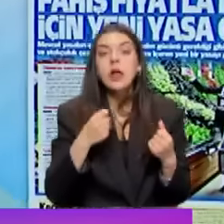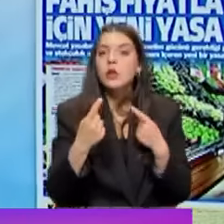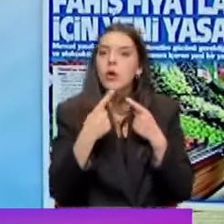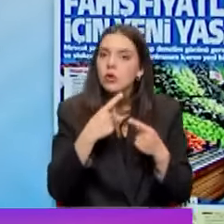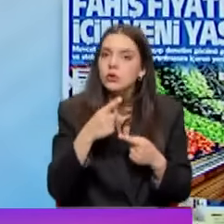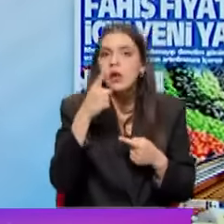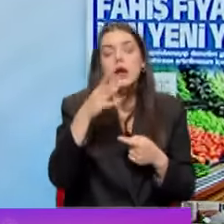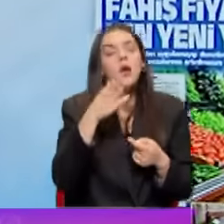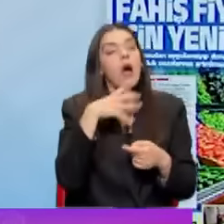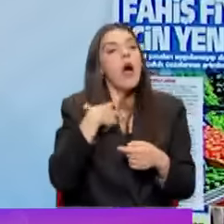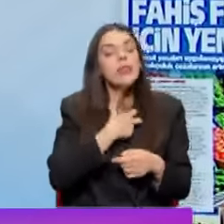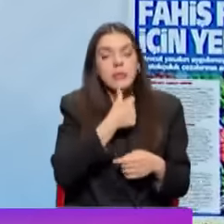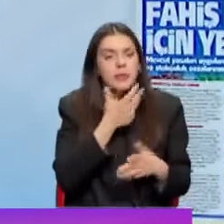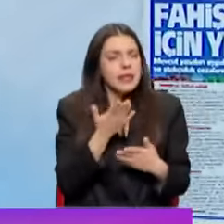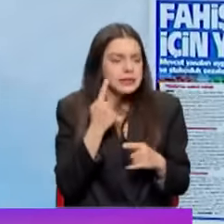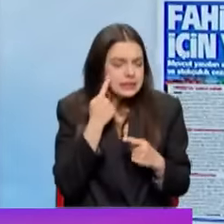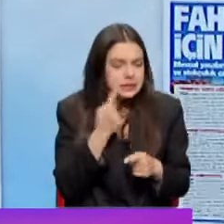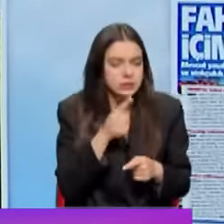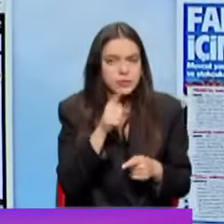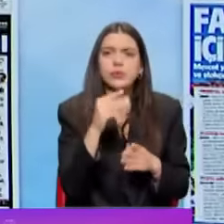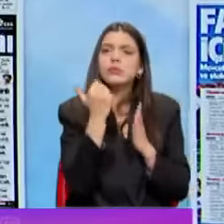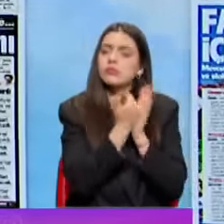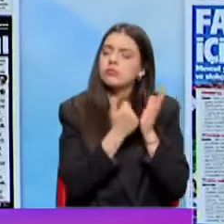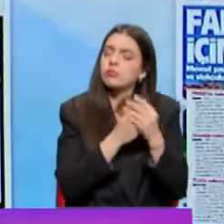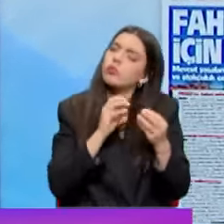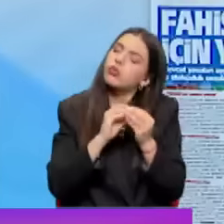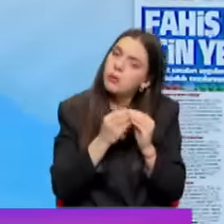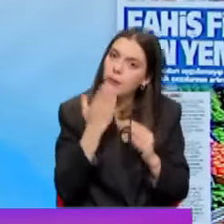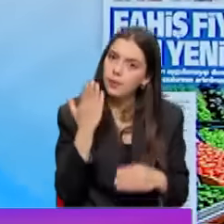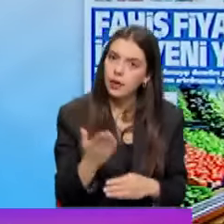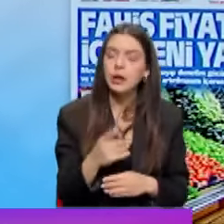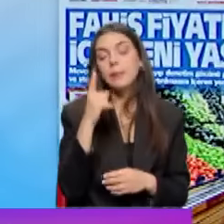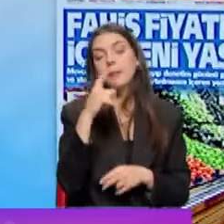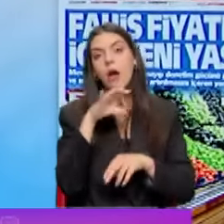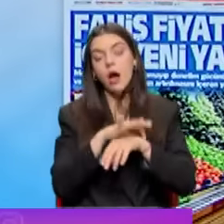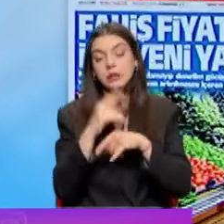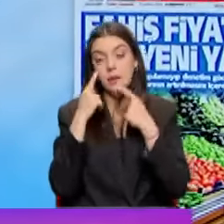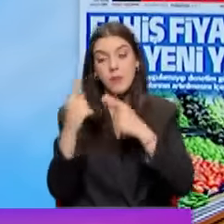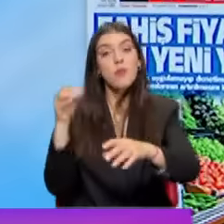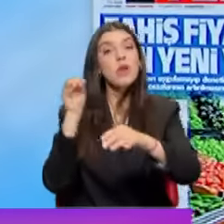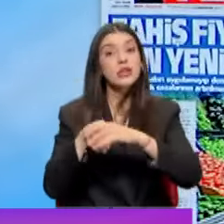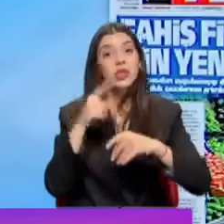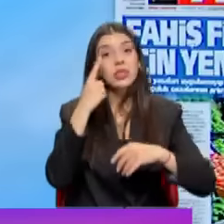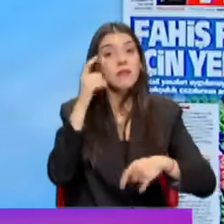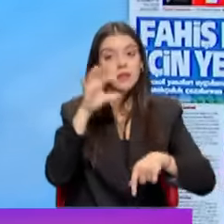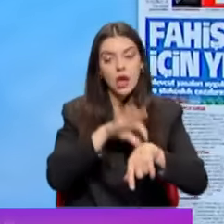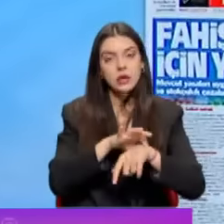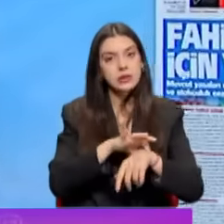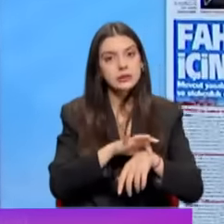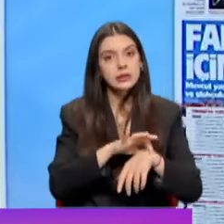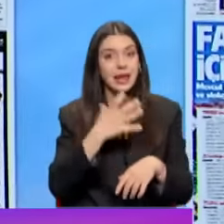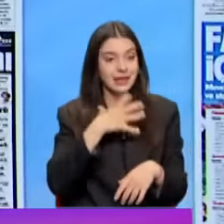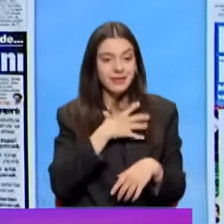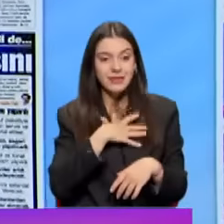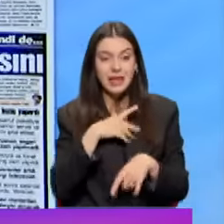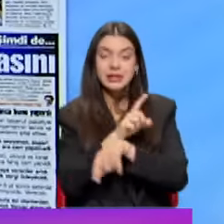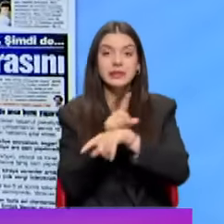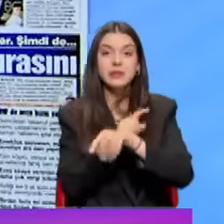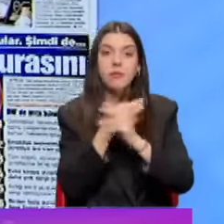Veli yaklaşımını Bununla ilgili sistemsel sorunları eee bir hastaya bakmak için devlet hastanelerinde kendilerine tanınan